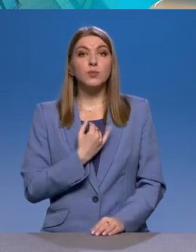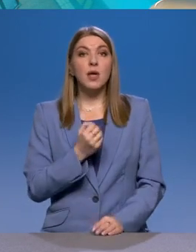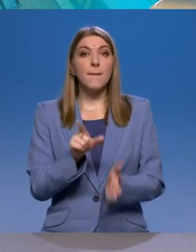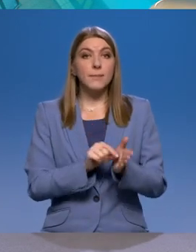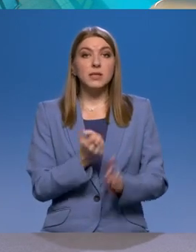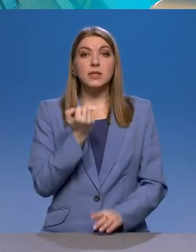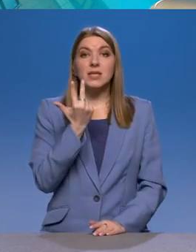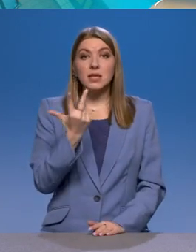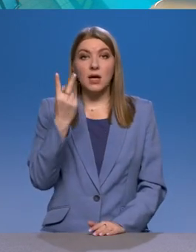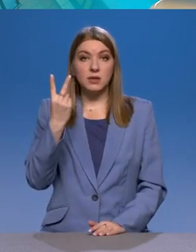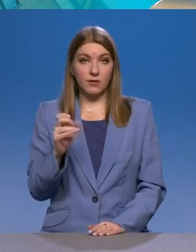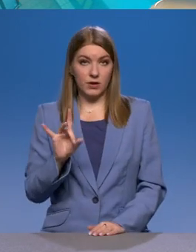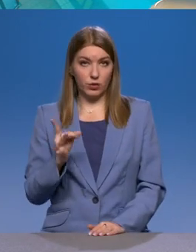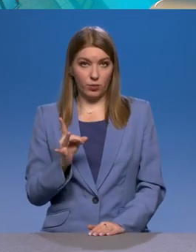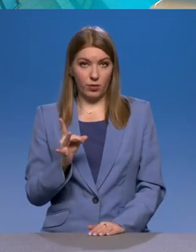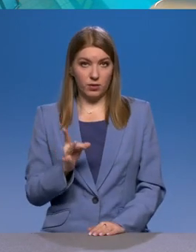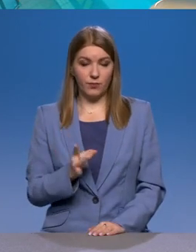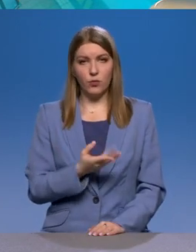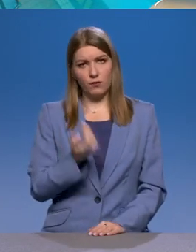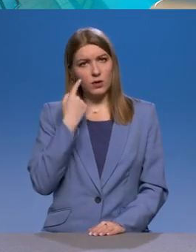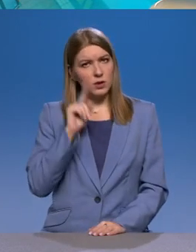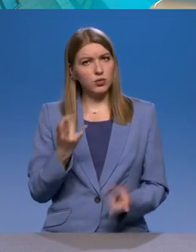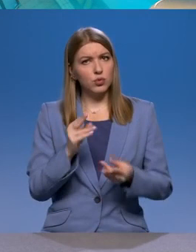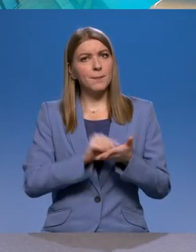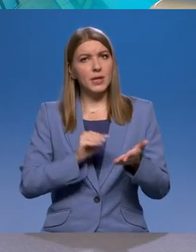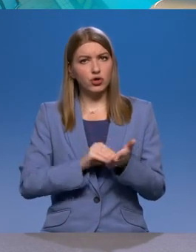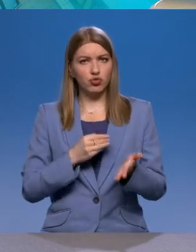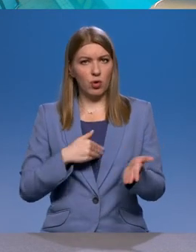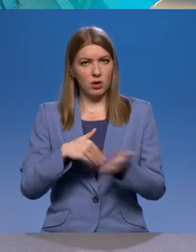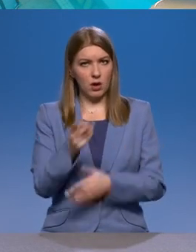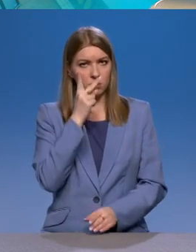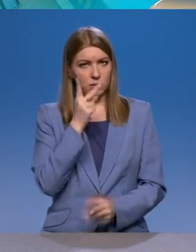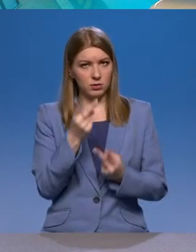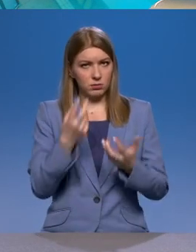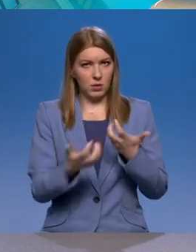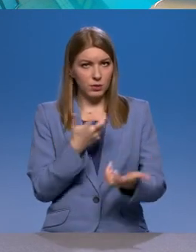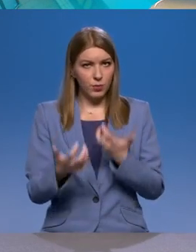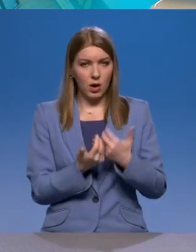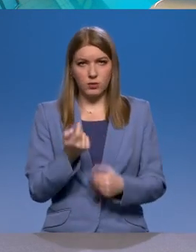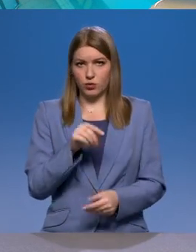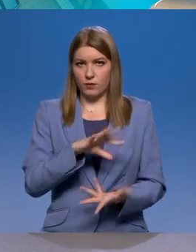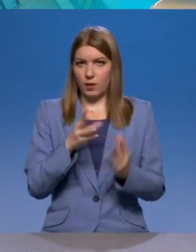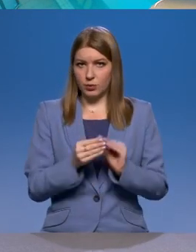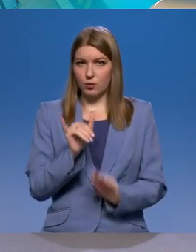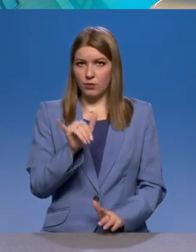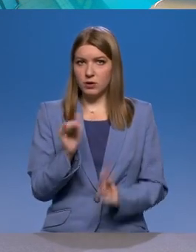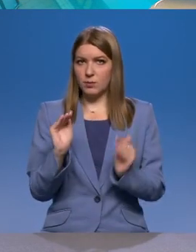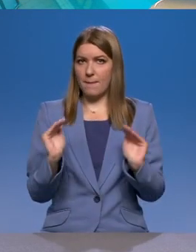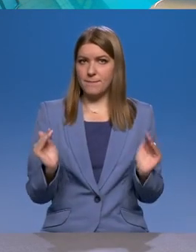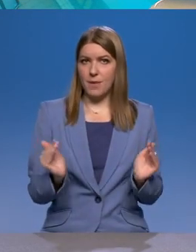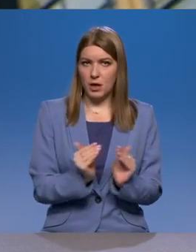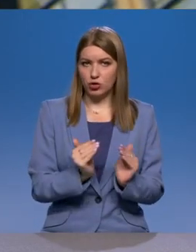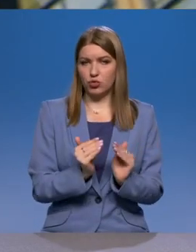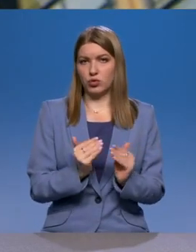пенсия. Вы знаете, надо смотреть причину отказа, потому что, по идее, у вас меньше